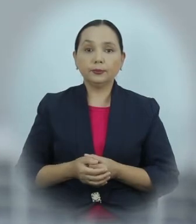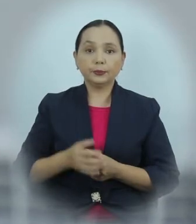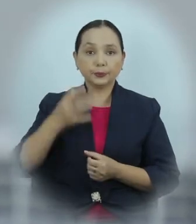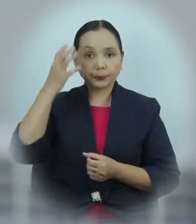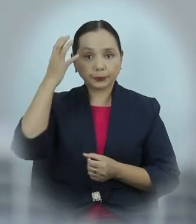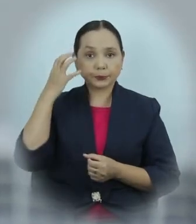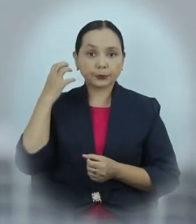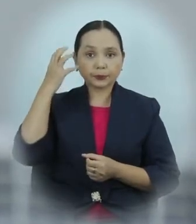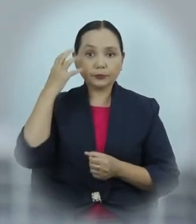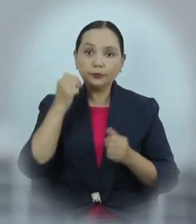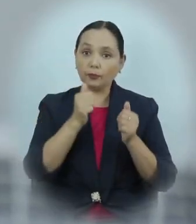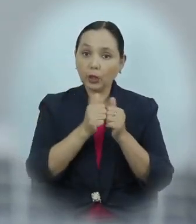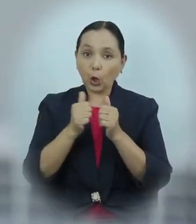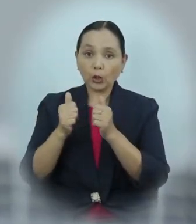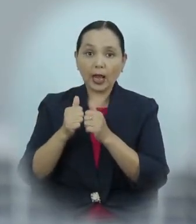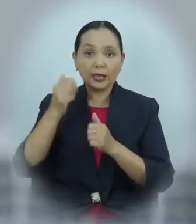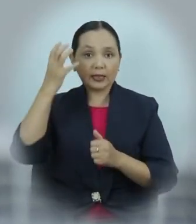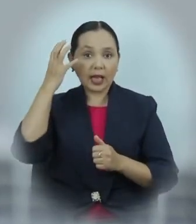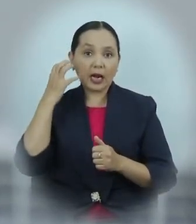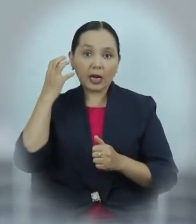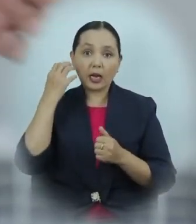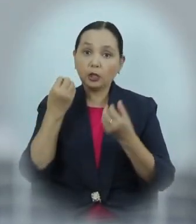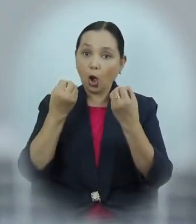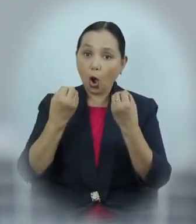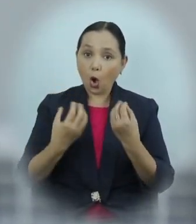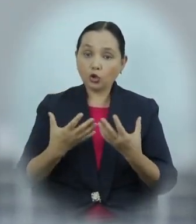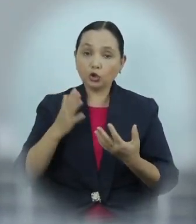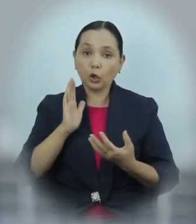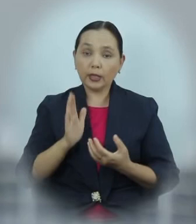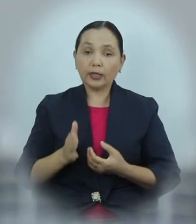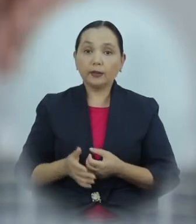Taroqlar yon tarafga taraladi, taralish osonligi